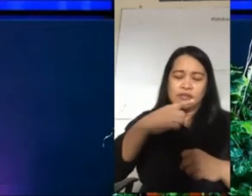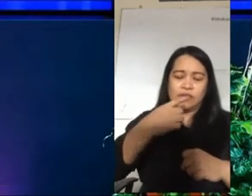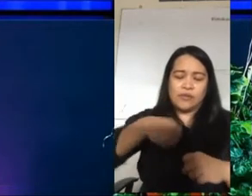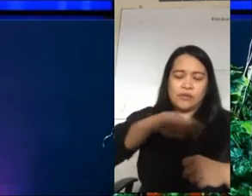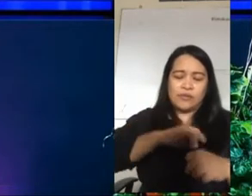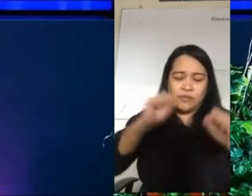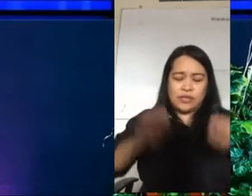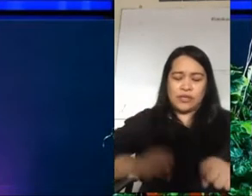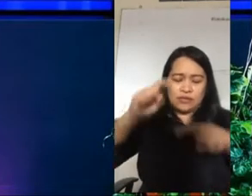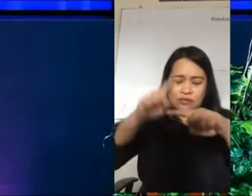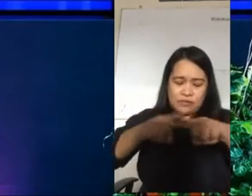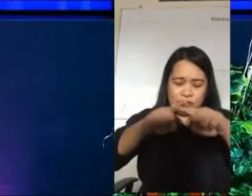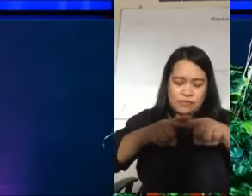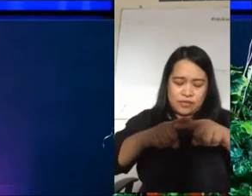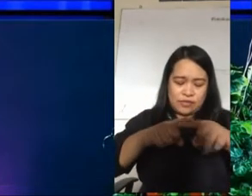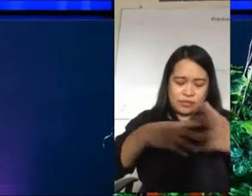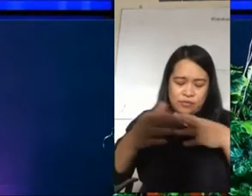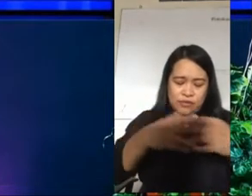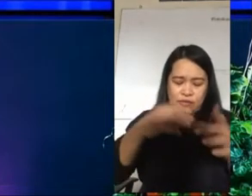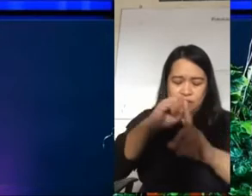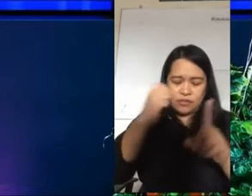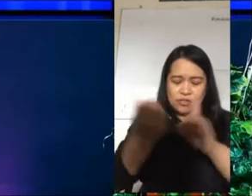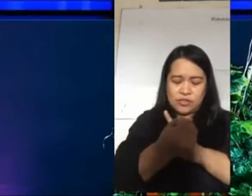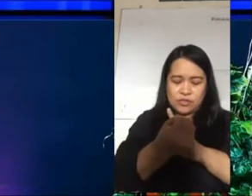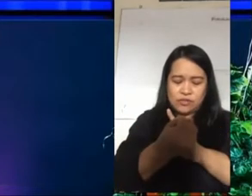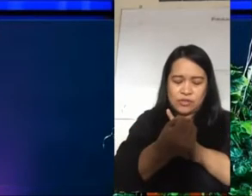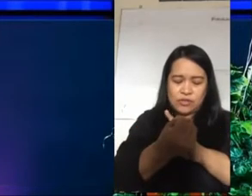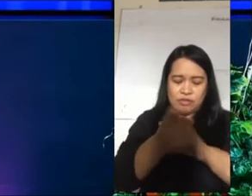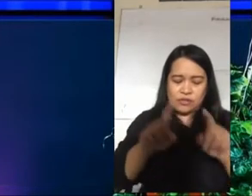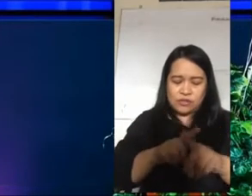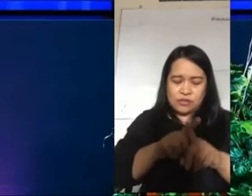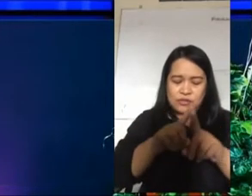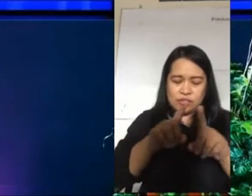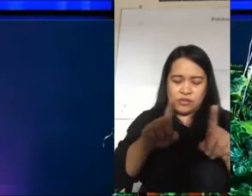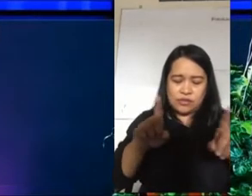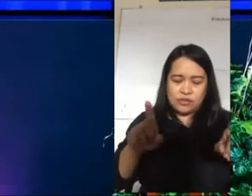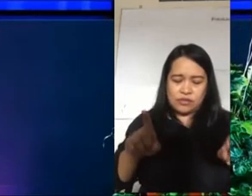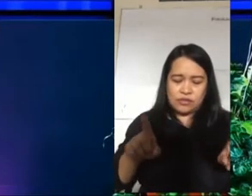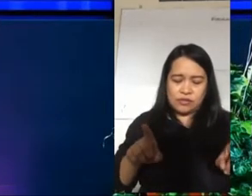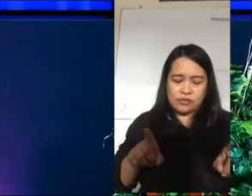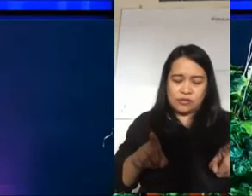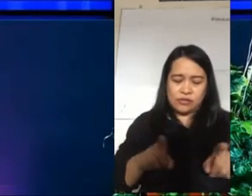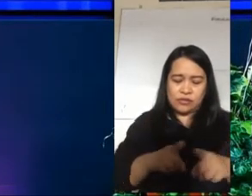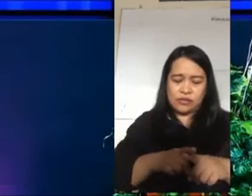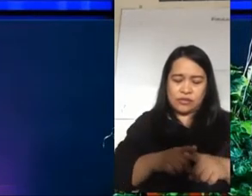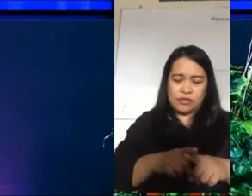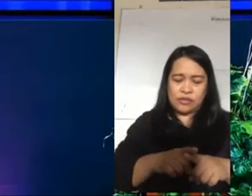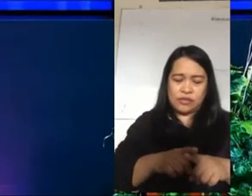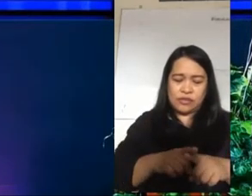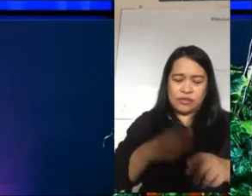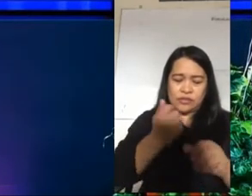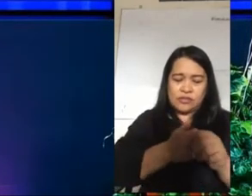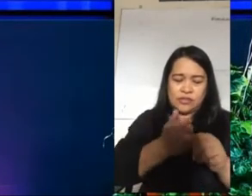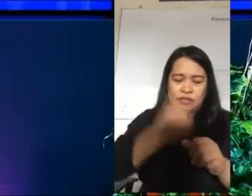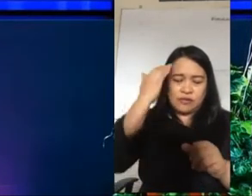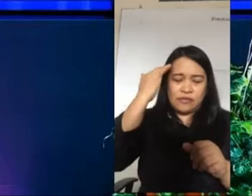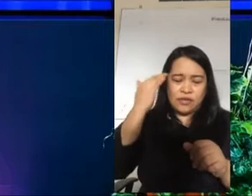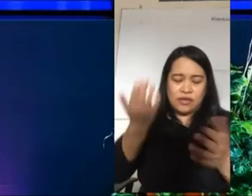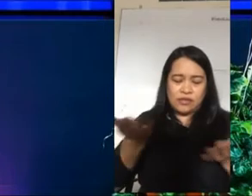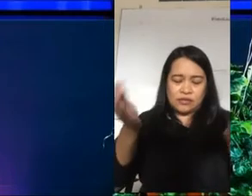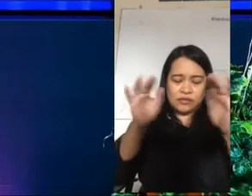aming pinagdadaanan. Habang lahat ng buli na kayo ko, bawag matay nakapikit. So umagang sa gabing